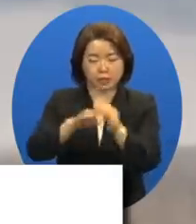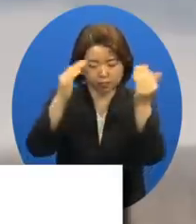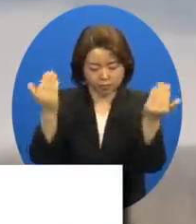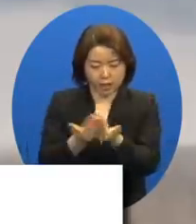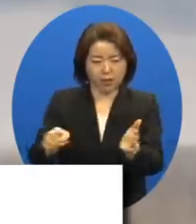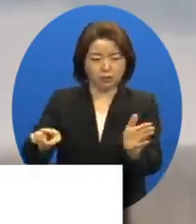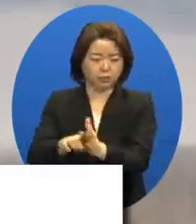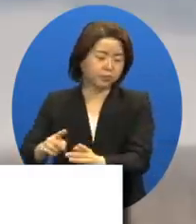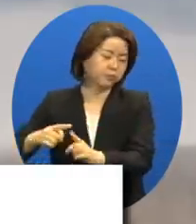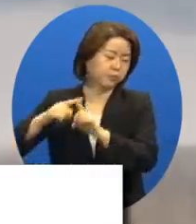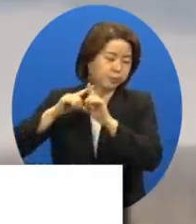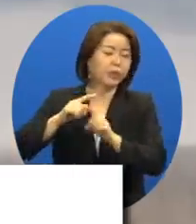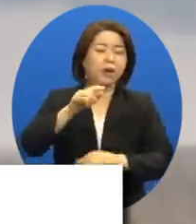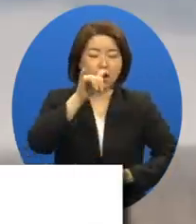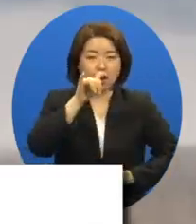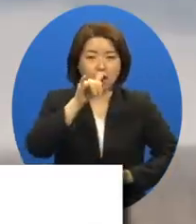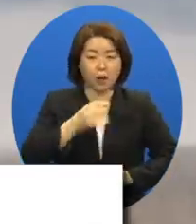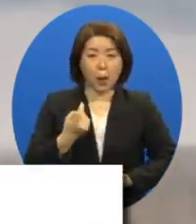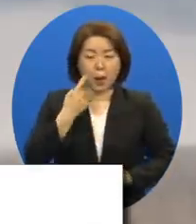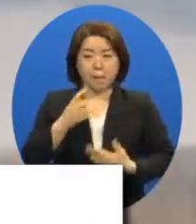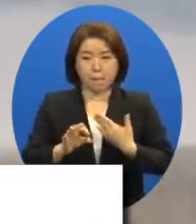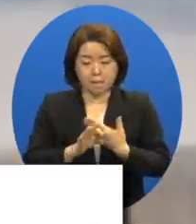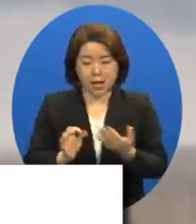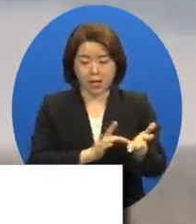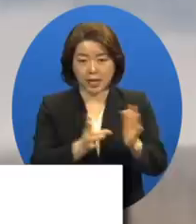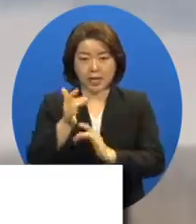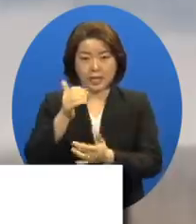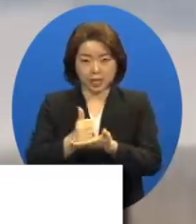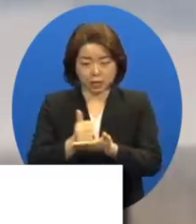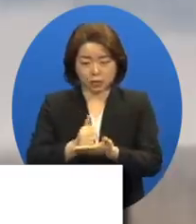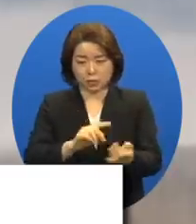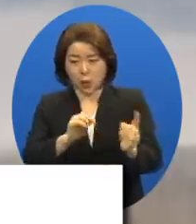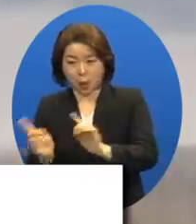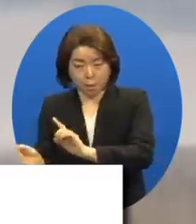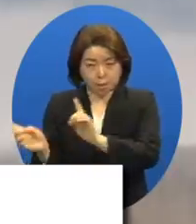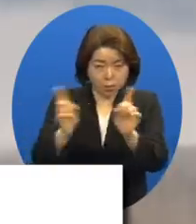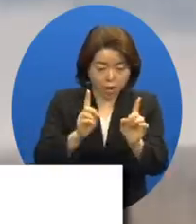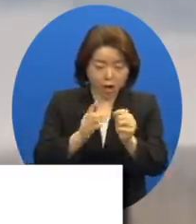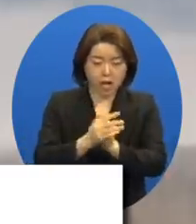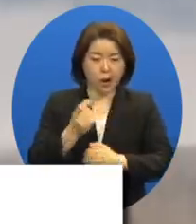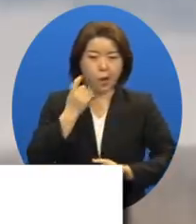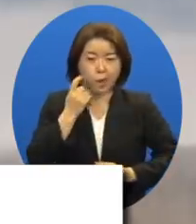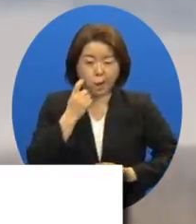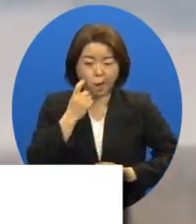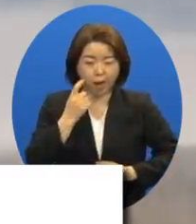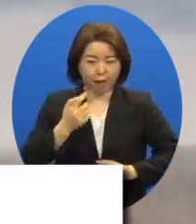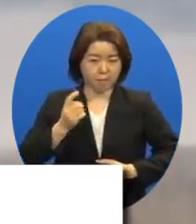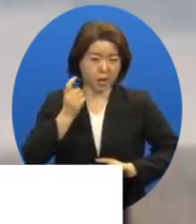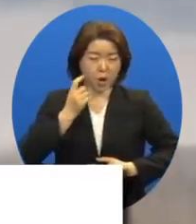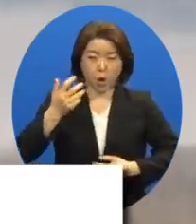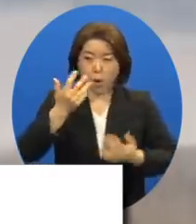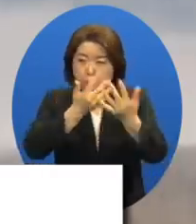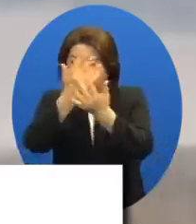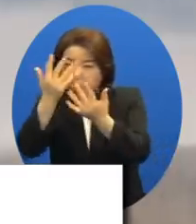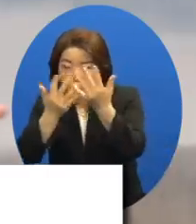했습니다 만약에 예수님의 부활이 거짓이거나 그들이 꾸며낸 어떤 환상이라면